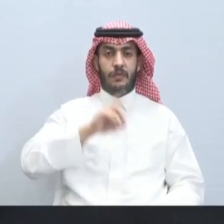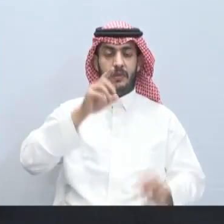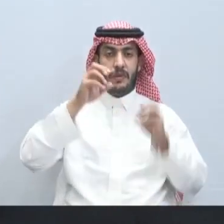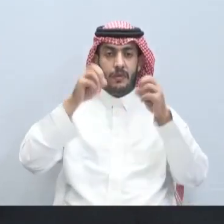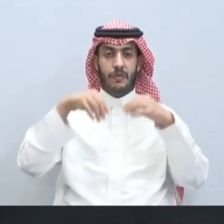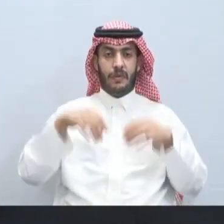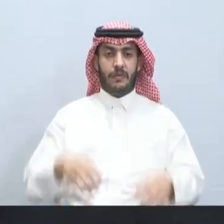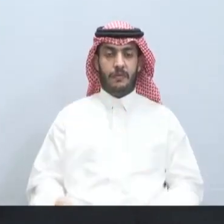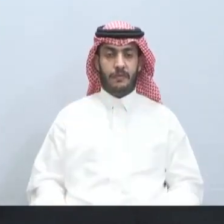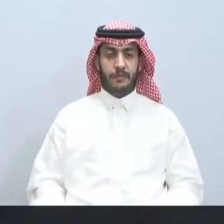ورحمه الله وبركاته